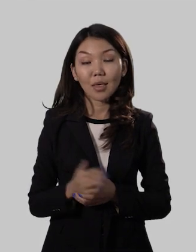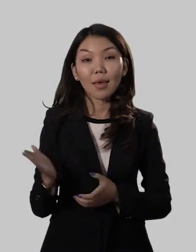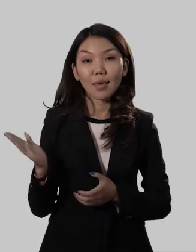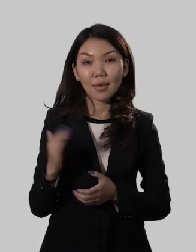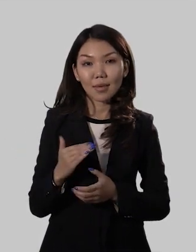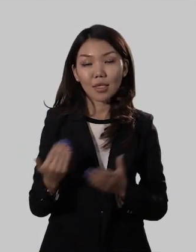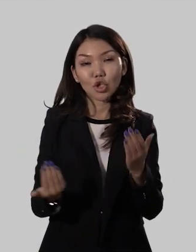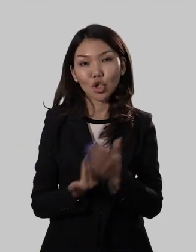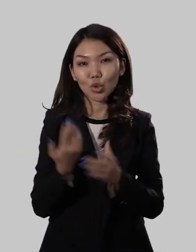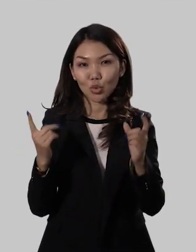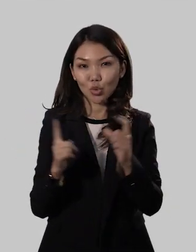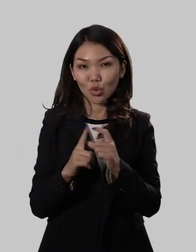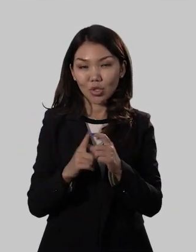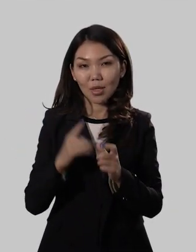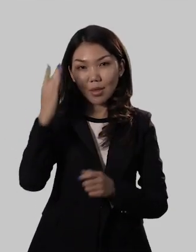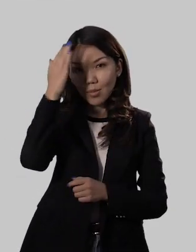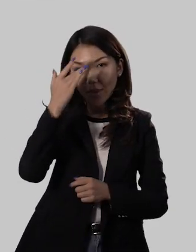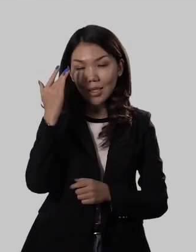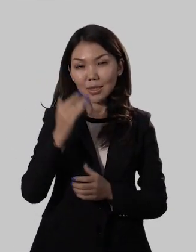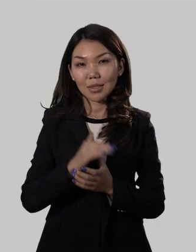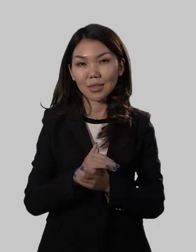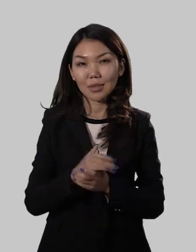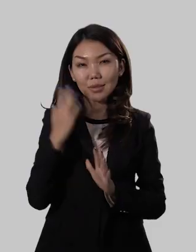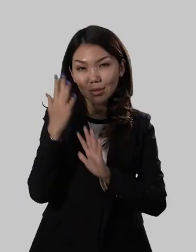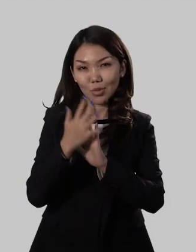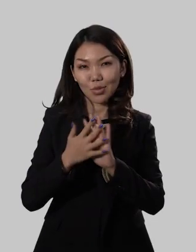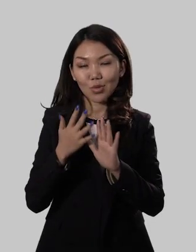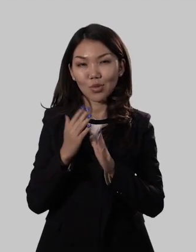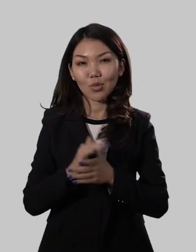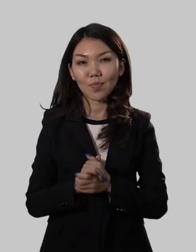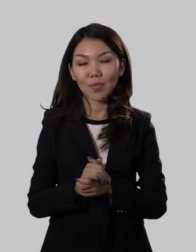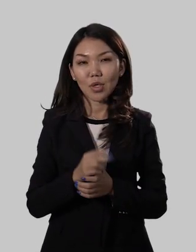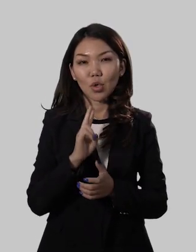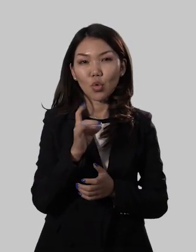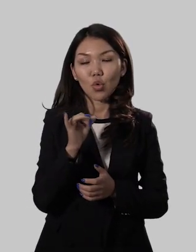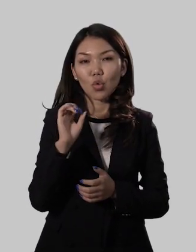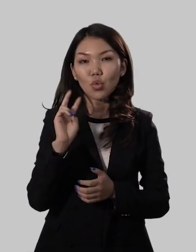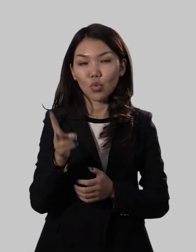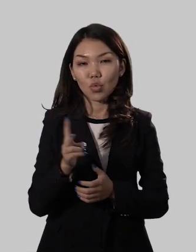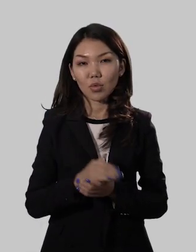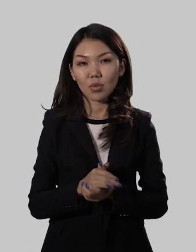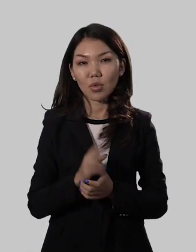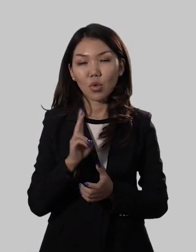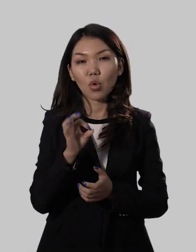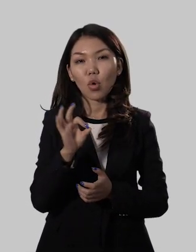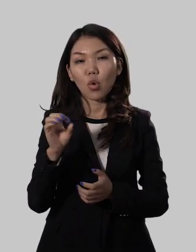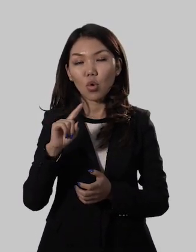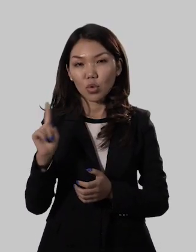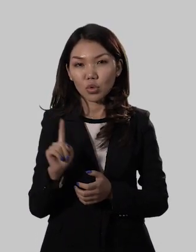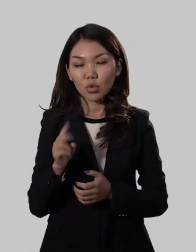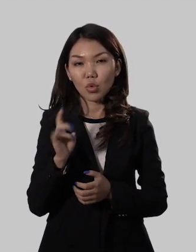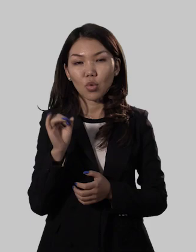Келгиле, жаңы сөздөрдүн маанисине токтололу. Корук, кооз